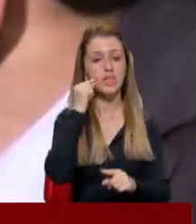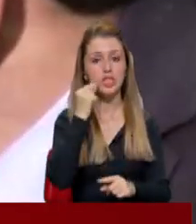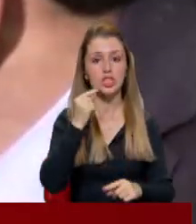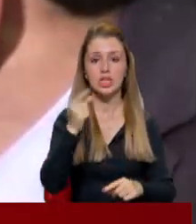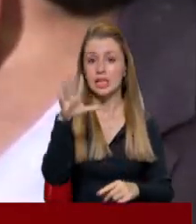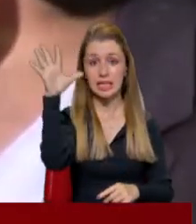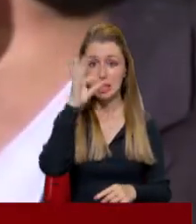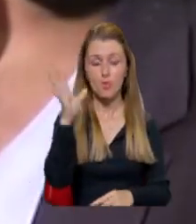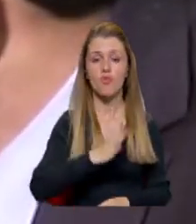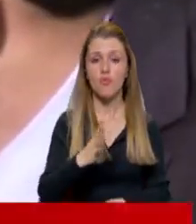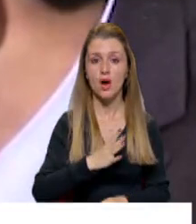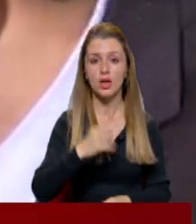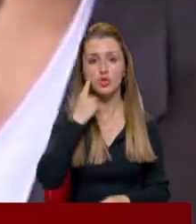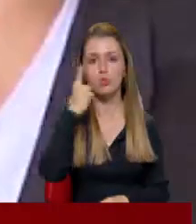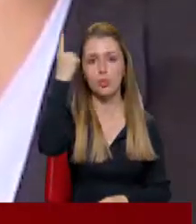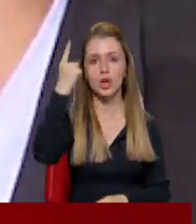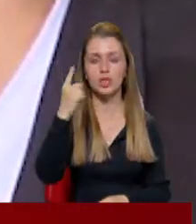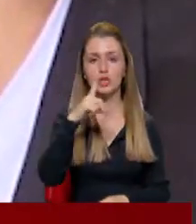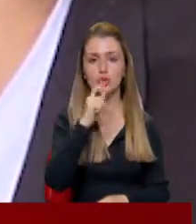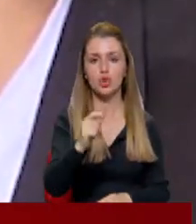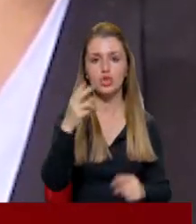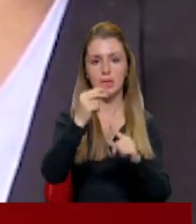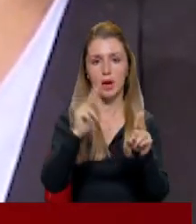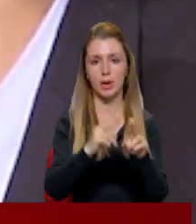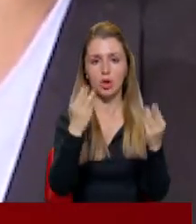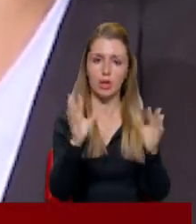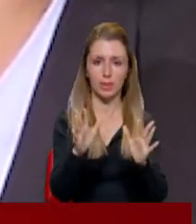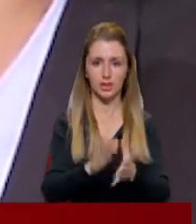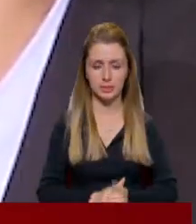adı en çok konuşulan Cumhurbaşkanlığı sözcüsü İbrahim kalın